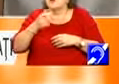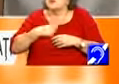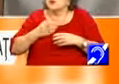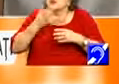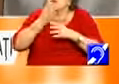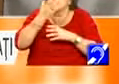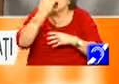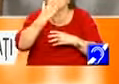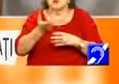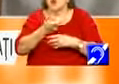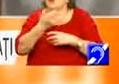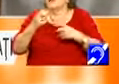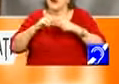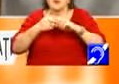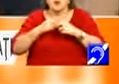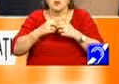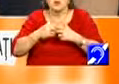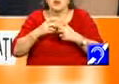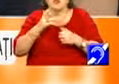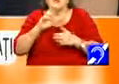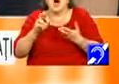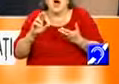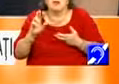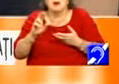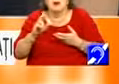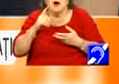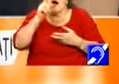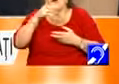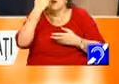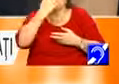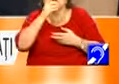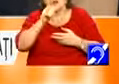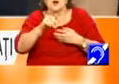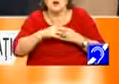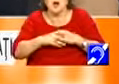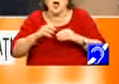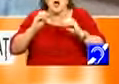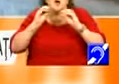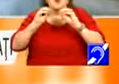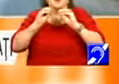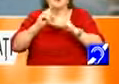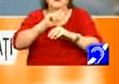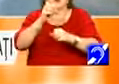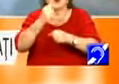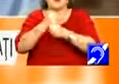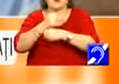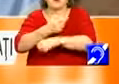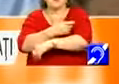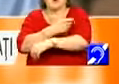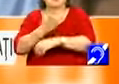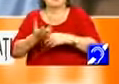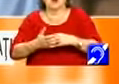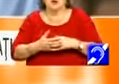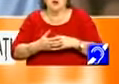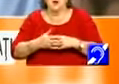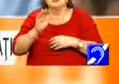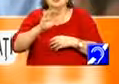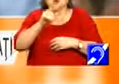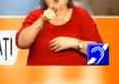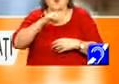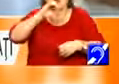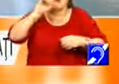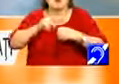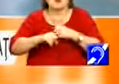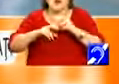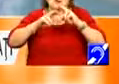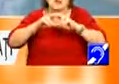fără probleme, dar ce credeți că se întâmplă? În acele unități de învățământ, profesorii nu sunt vaccinați, așa că acei copii sunt forțați,